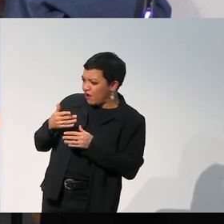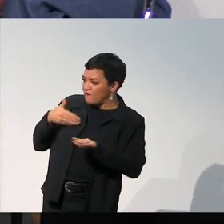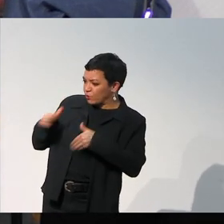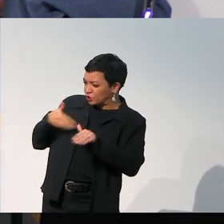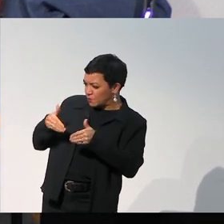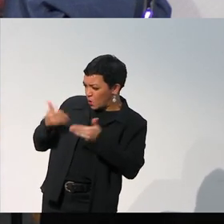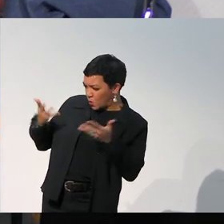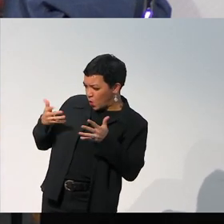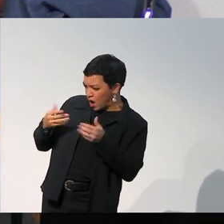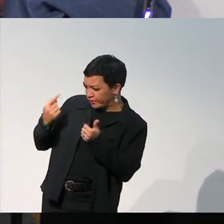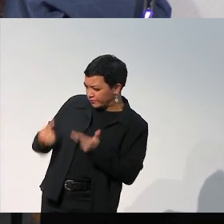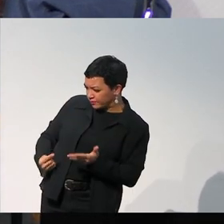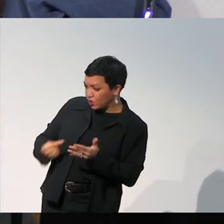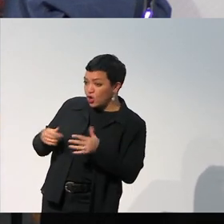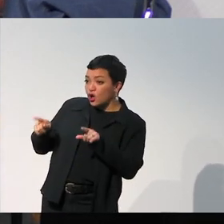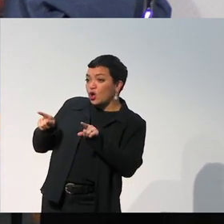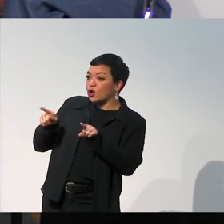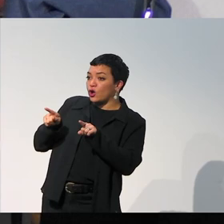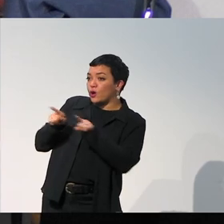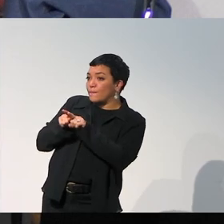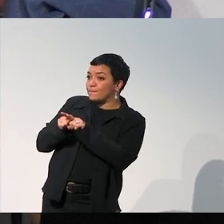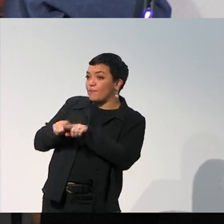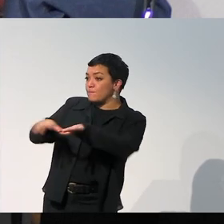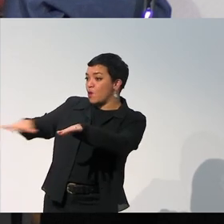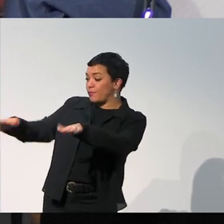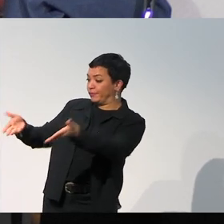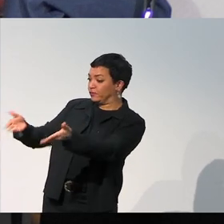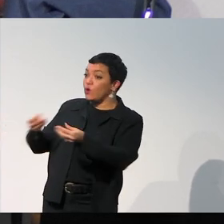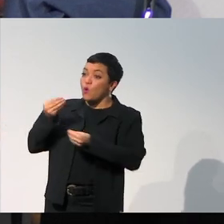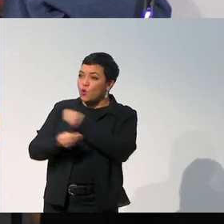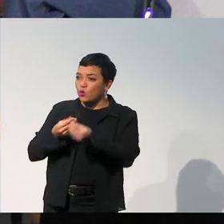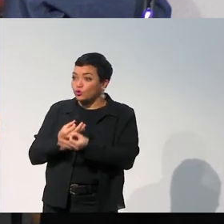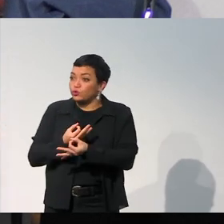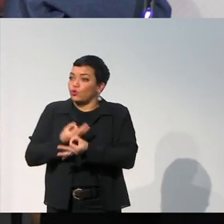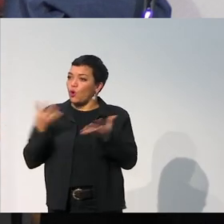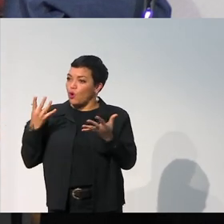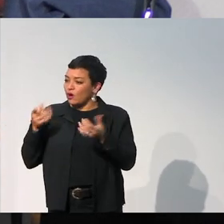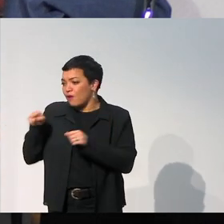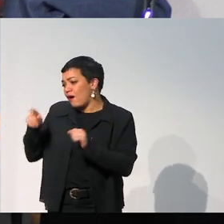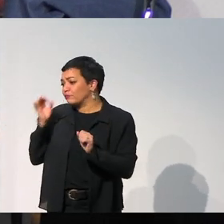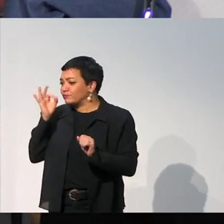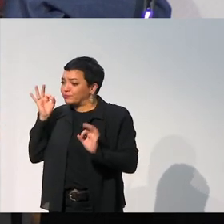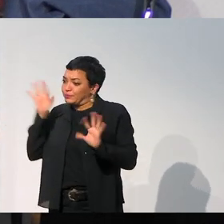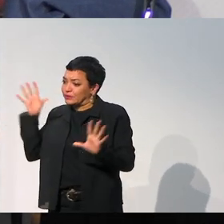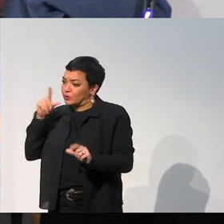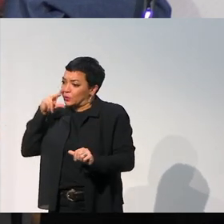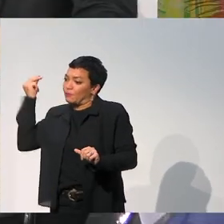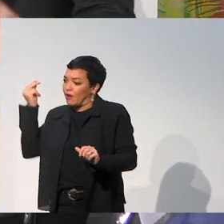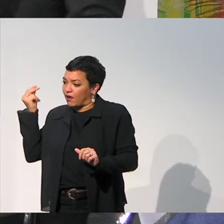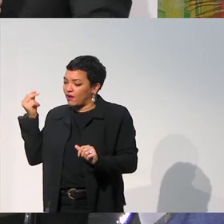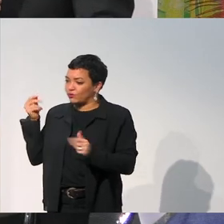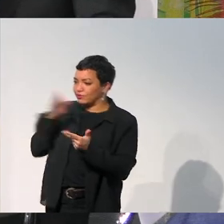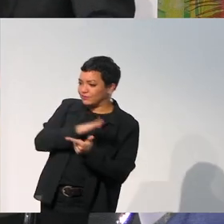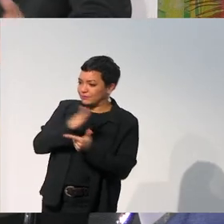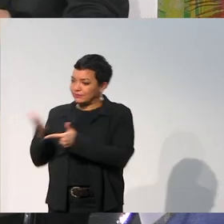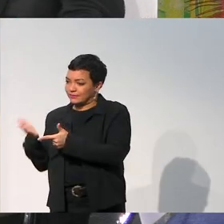des humains, comme un meuble, soit on verse trop dans l'anthropomorphisme excessif. Alors, que faire pour